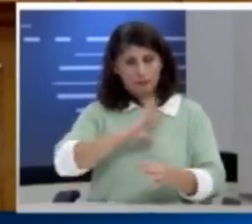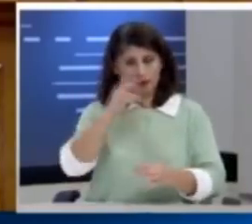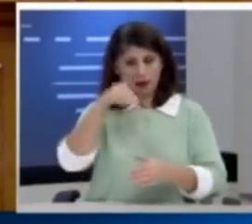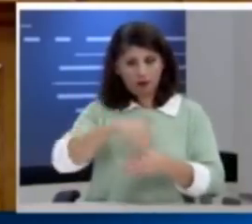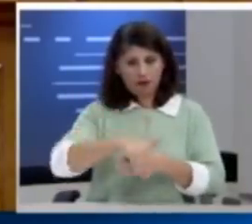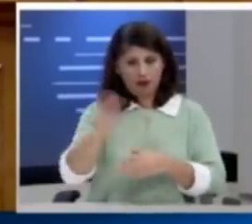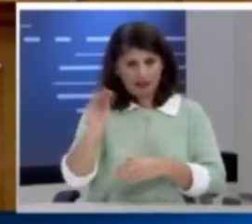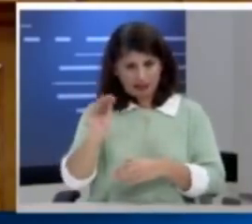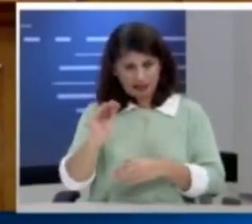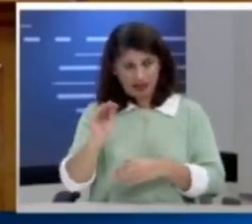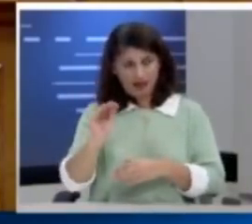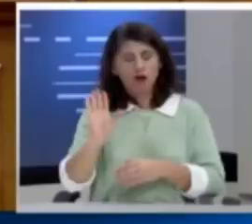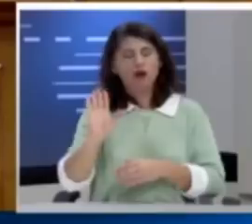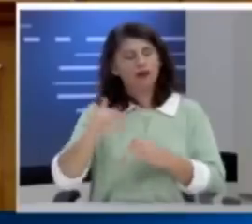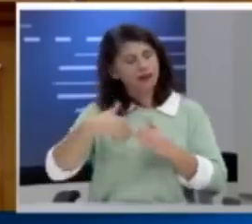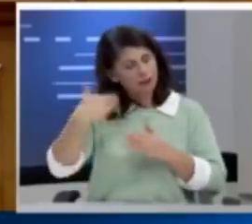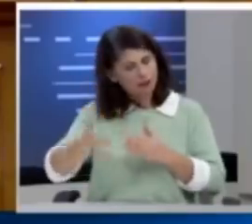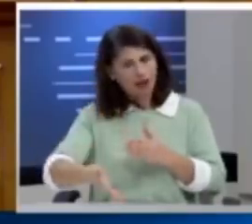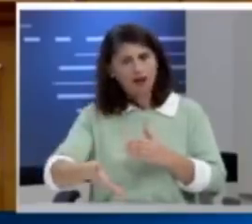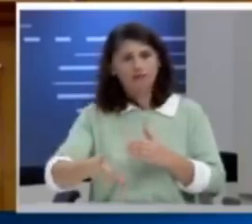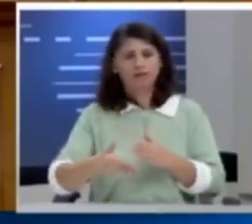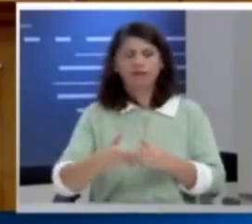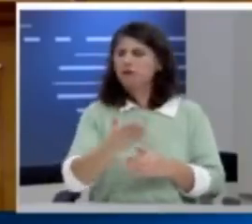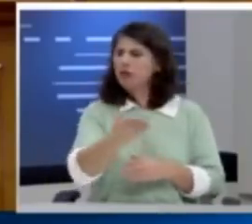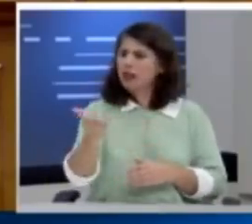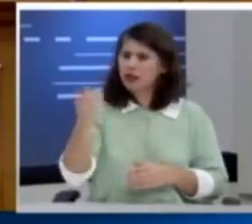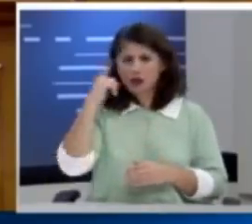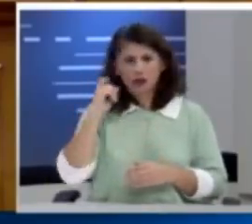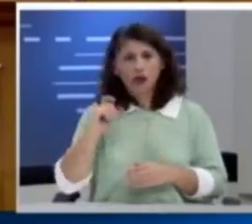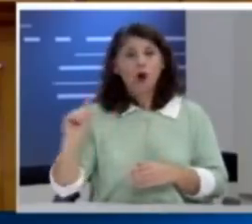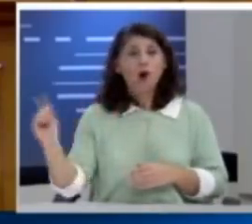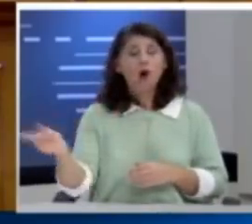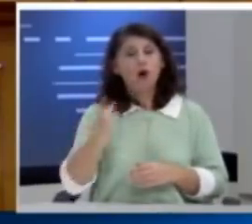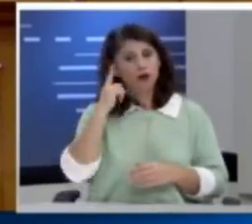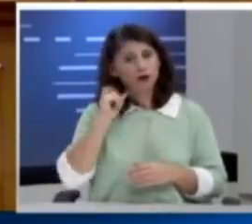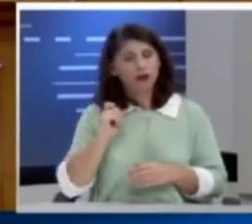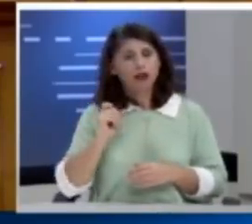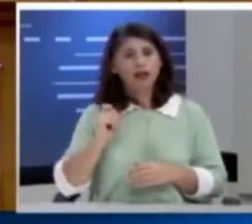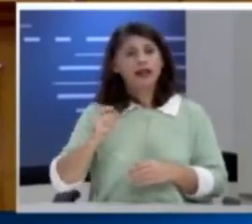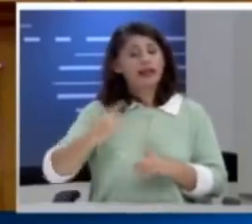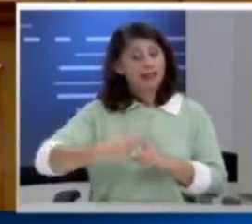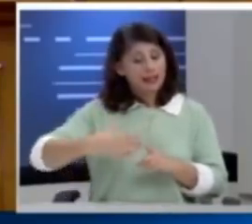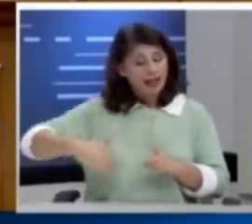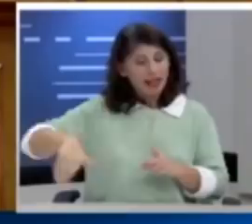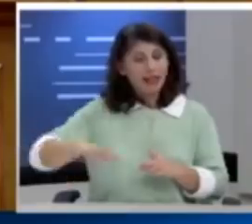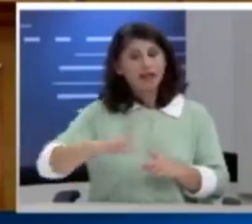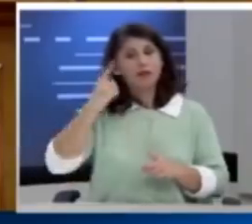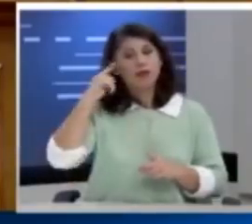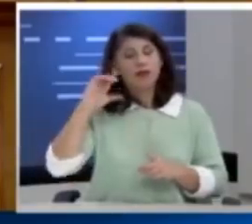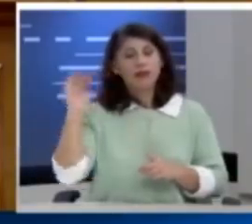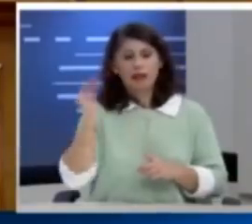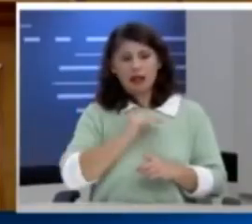βράδυ της Τετάρτης, αλλά και μετά. Και εσείς το ξέρετε, όλοι το ξέρουν, και ο ελληνικός λαός που δεν ξέρει